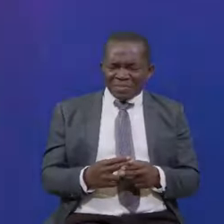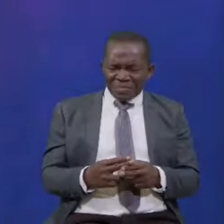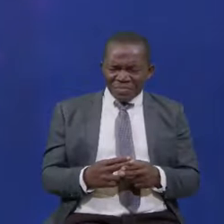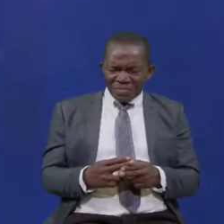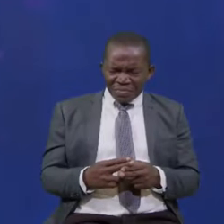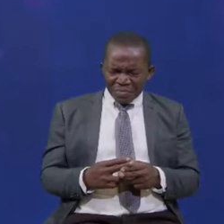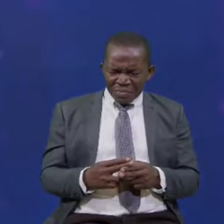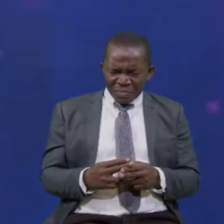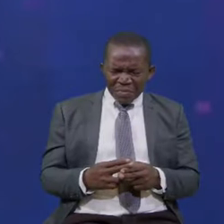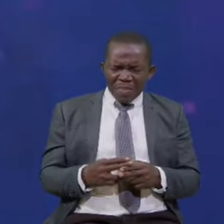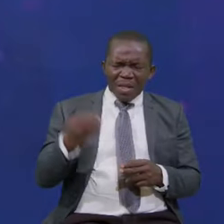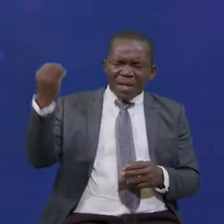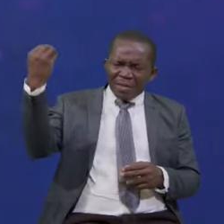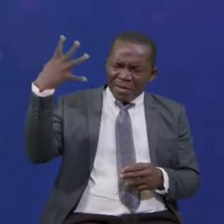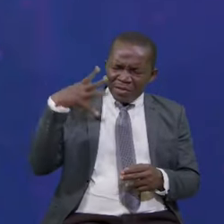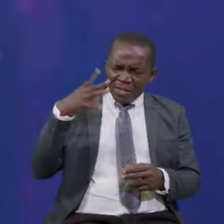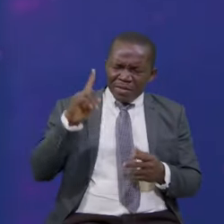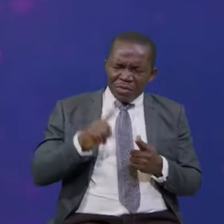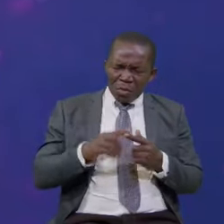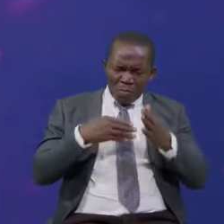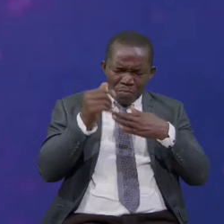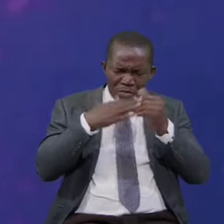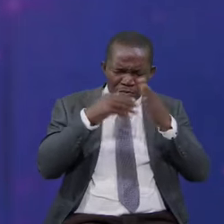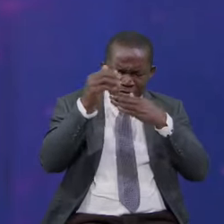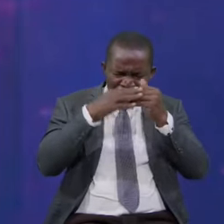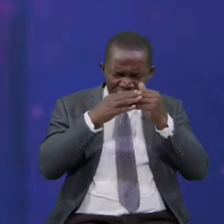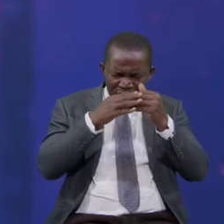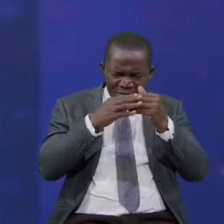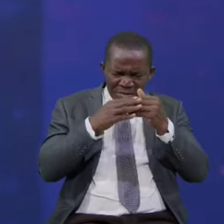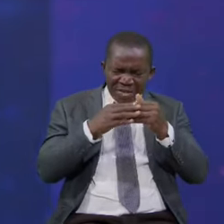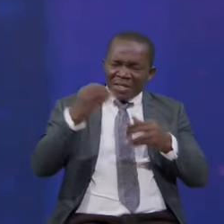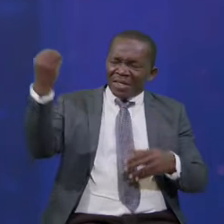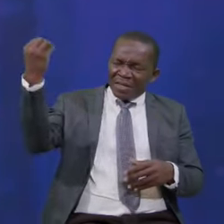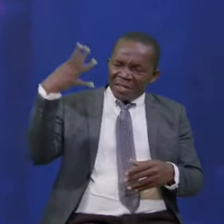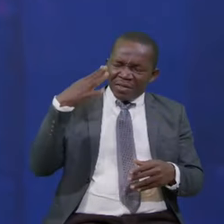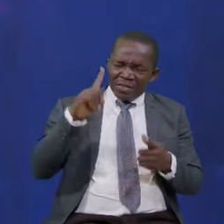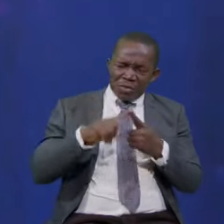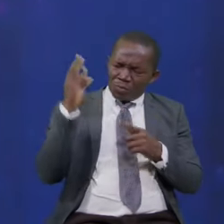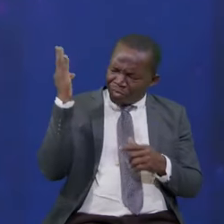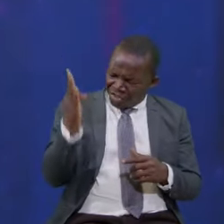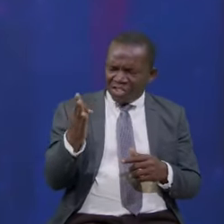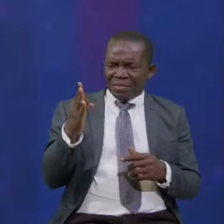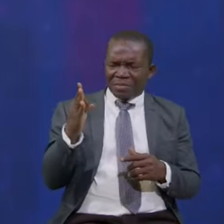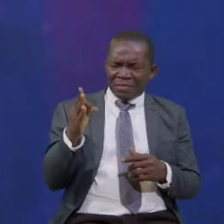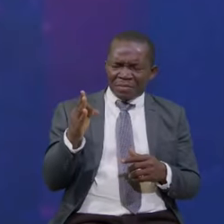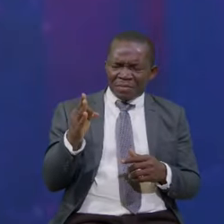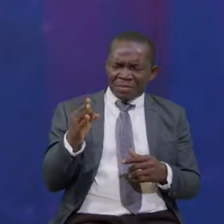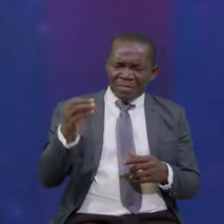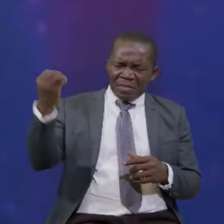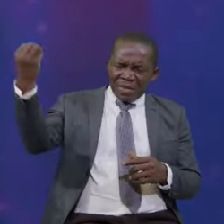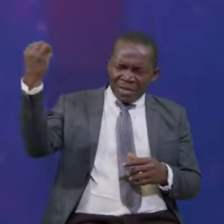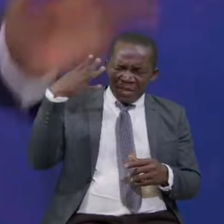grâce pour bâtir la grâce pour prêcher la grâce pour